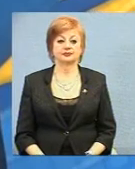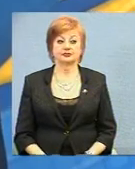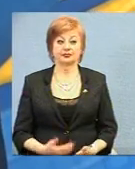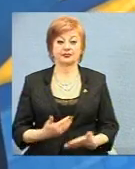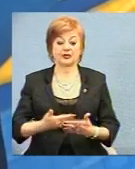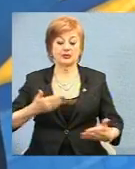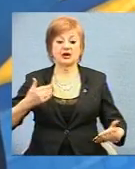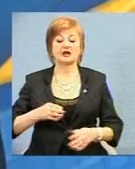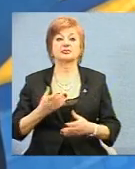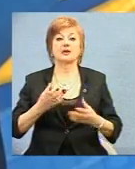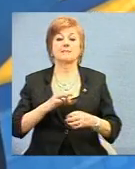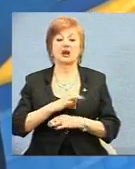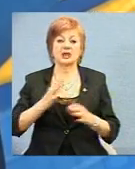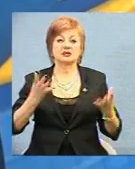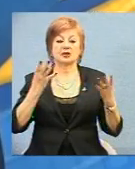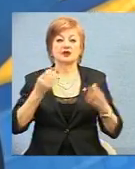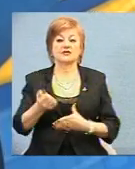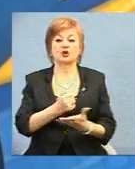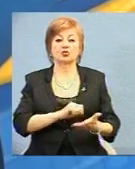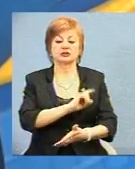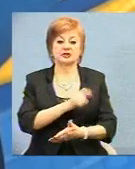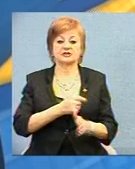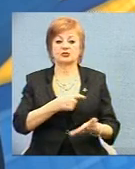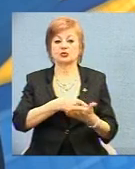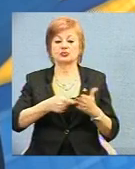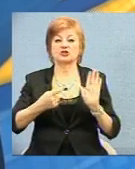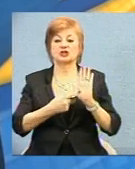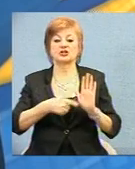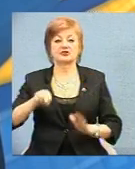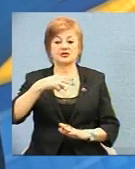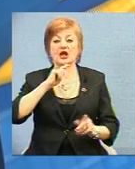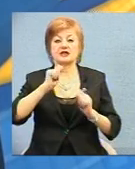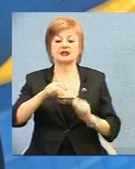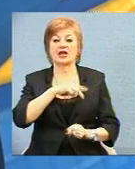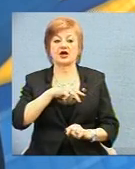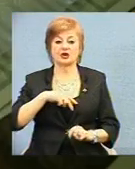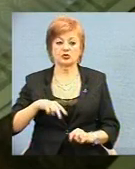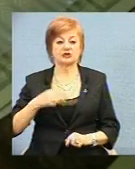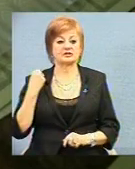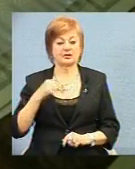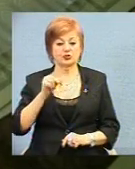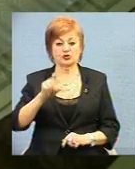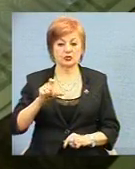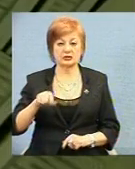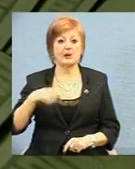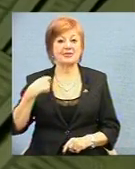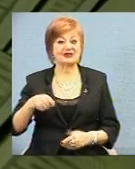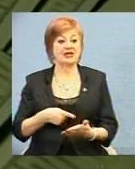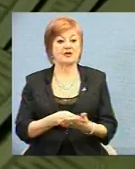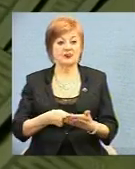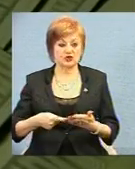У передвісті Дня Збройних сил України, що відзначається 6 грудня, нагороджено запорізьких захисників. Відзнака президента за участь